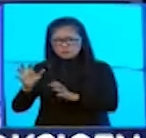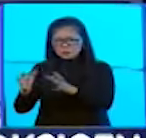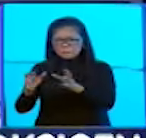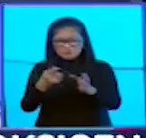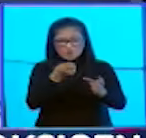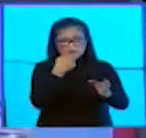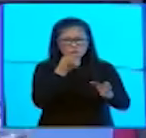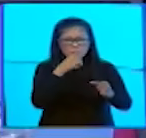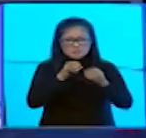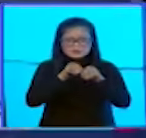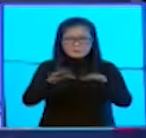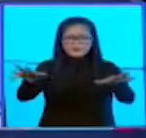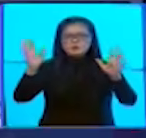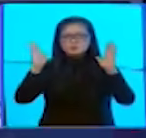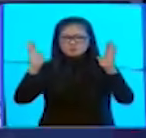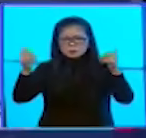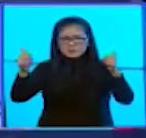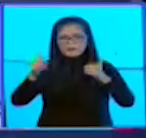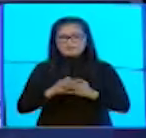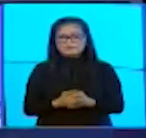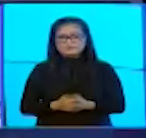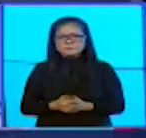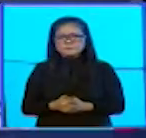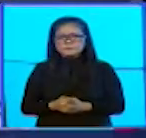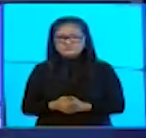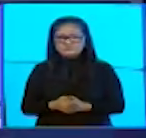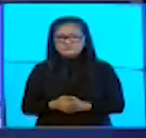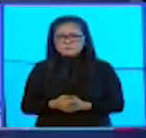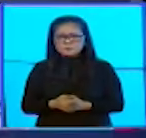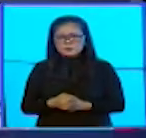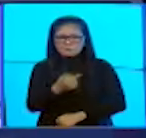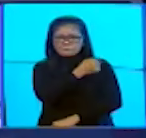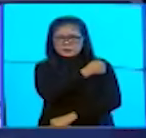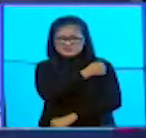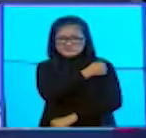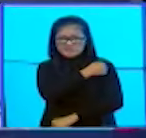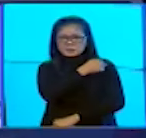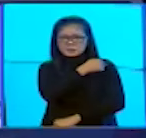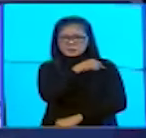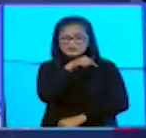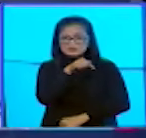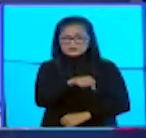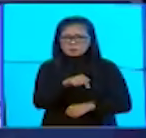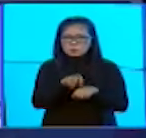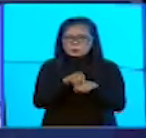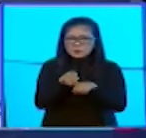saya pikir dengan tadi pelaksanaan vaksinasi, kemudian tadi